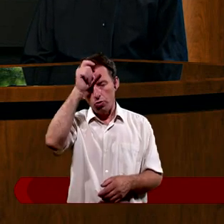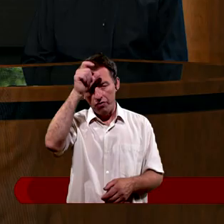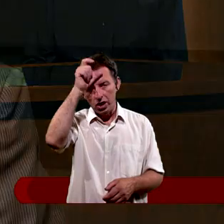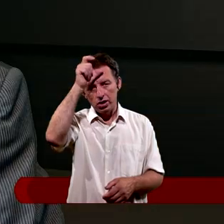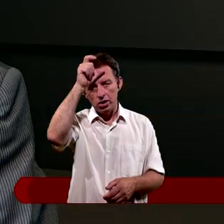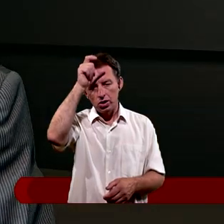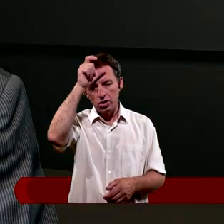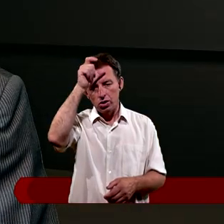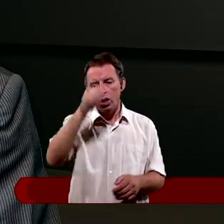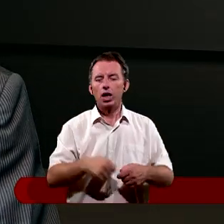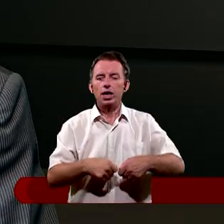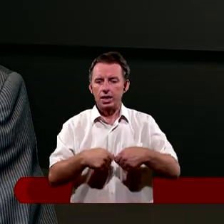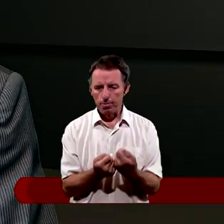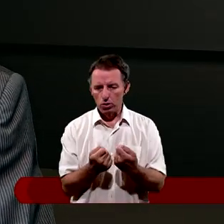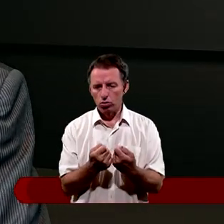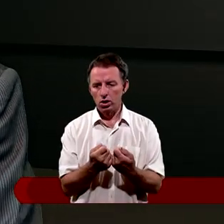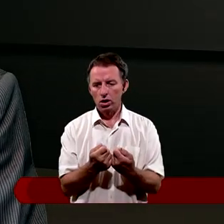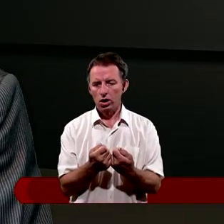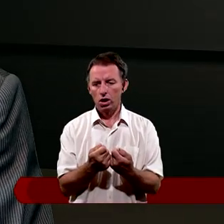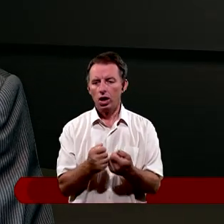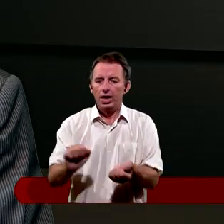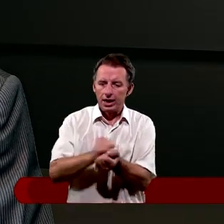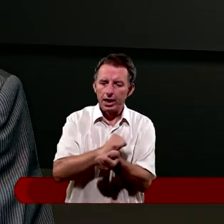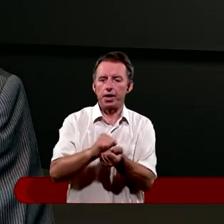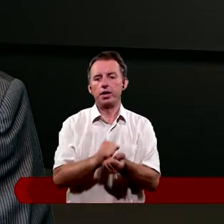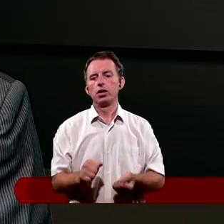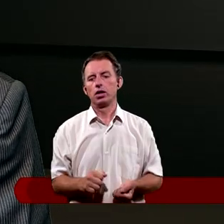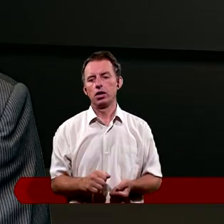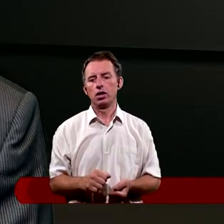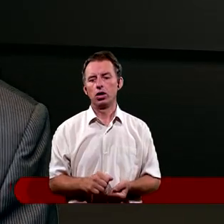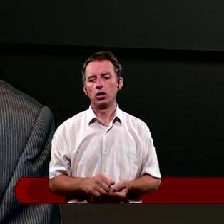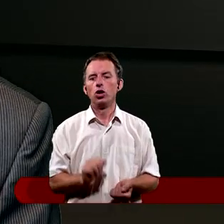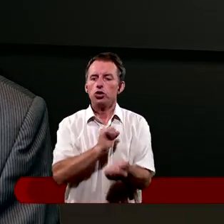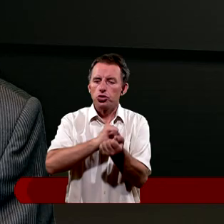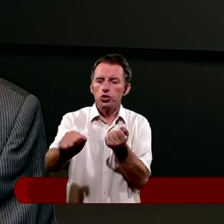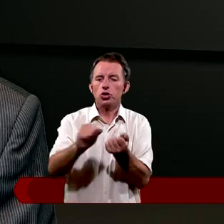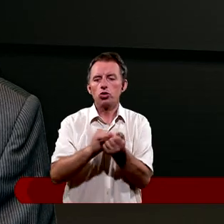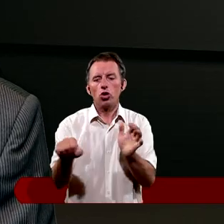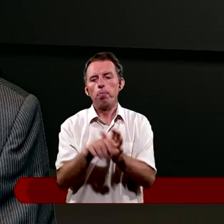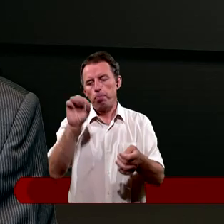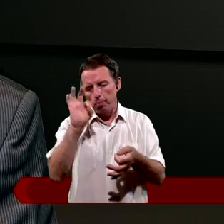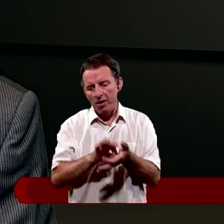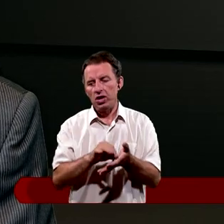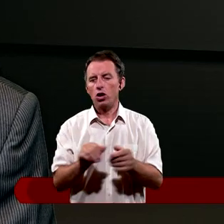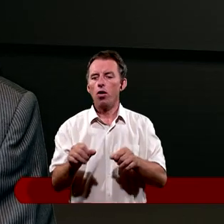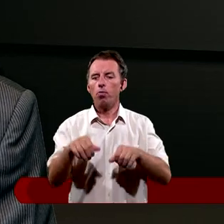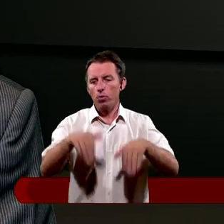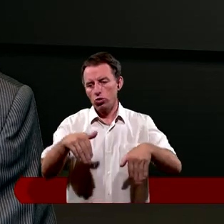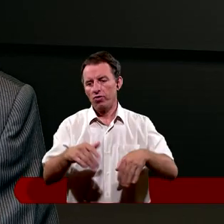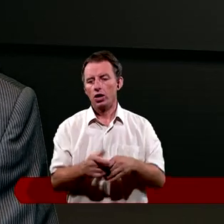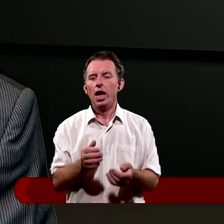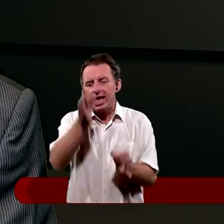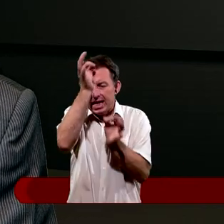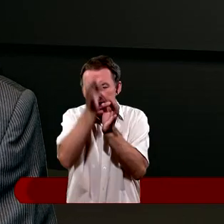Człowiek zepsuł, zatarł, zniszczył do pewnego stopnia ten